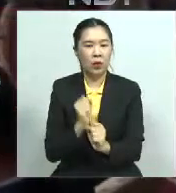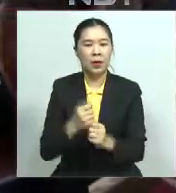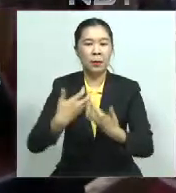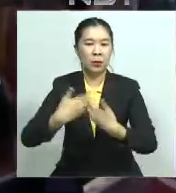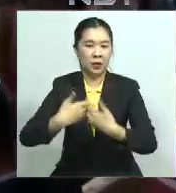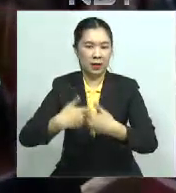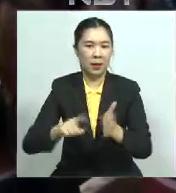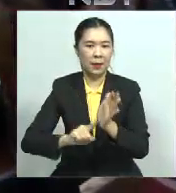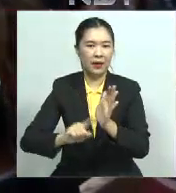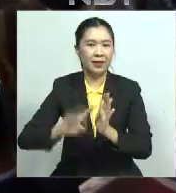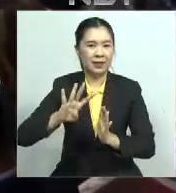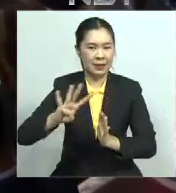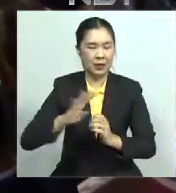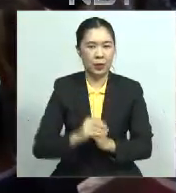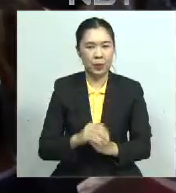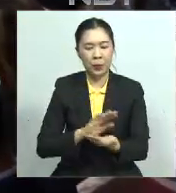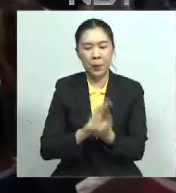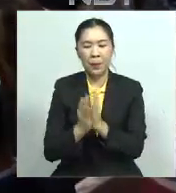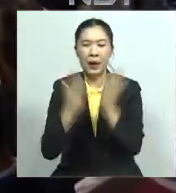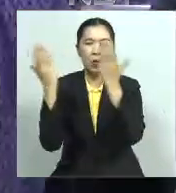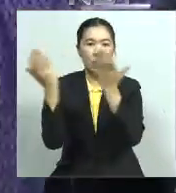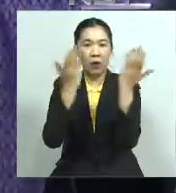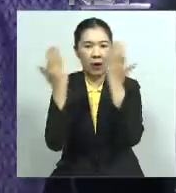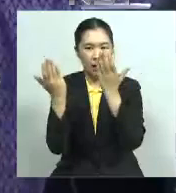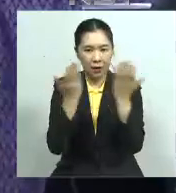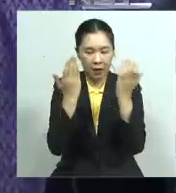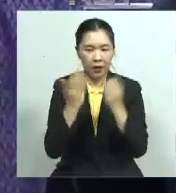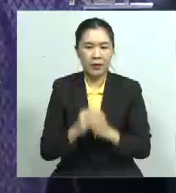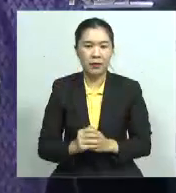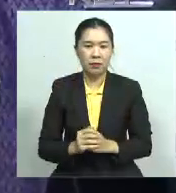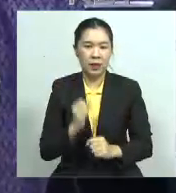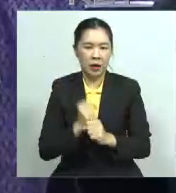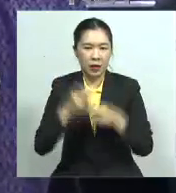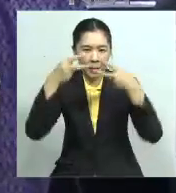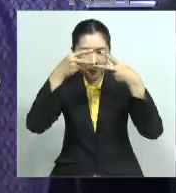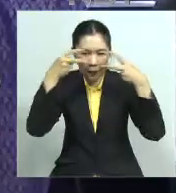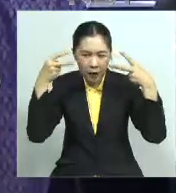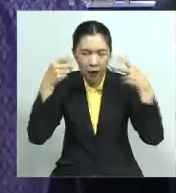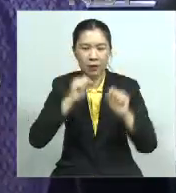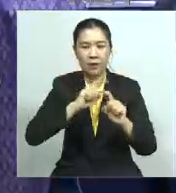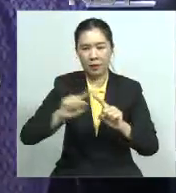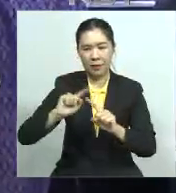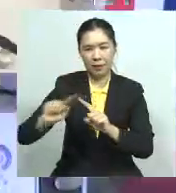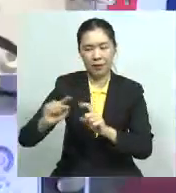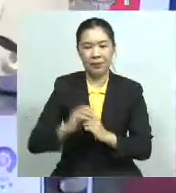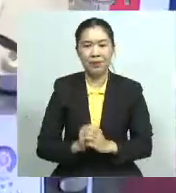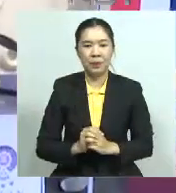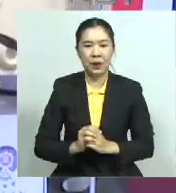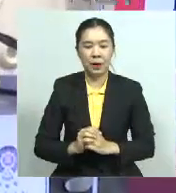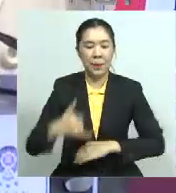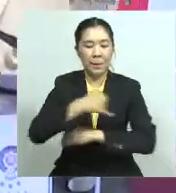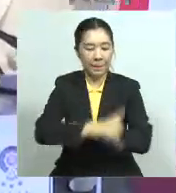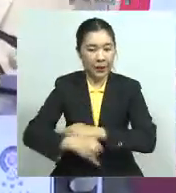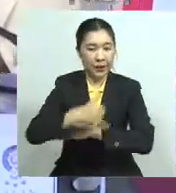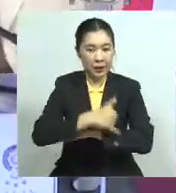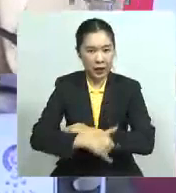งที่4รวมถึงการเปลี่ยนแปลงสภาพภูมิอากาศการก่อการร้ายอาชญากรรมข้ามชาติทุกประเทศในภูมิภา